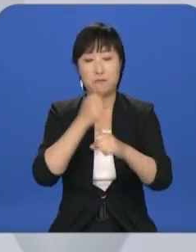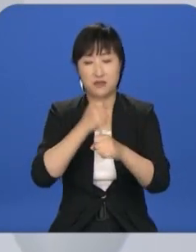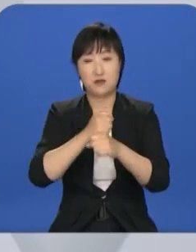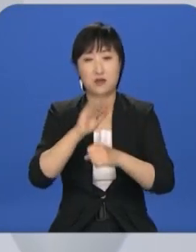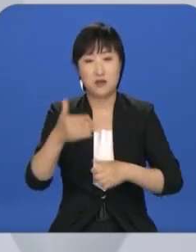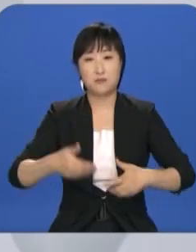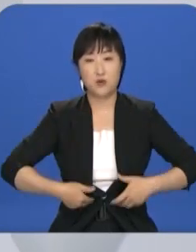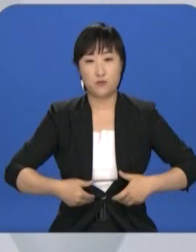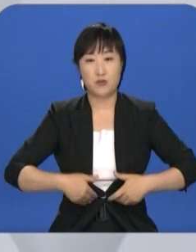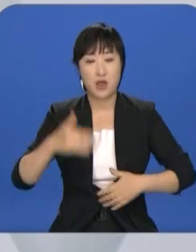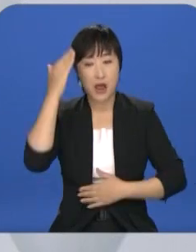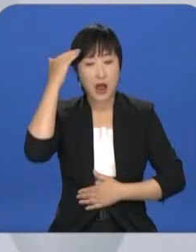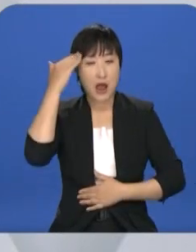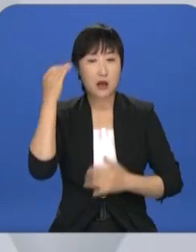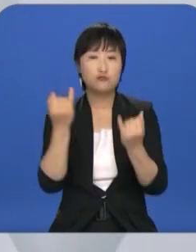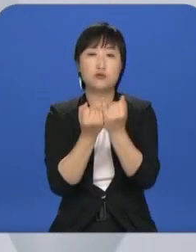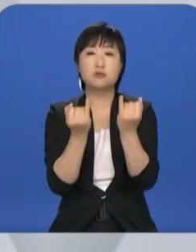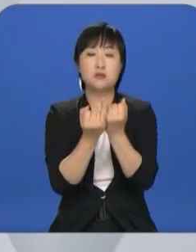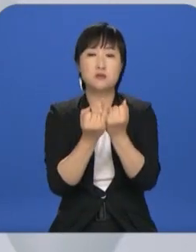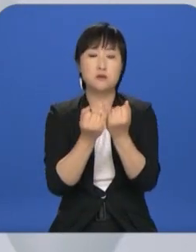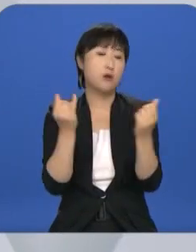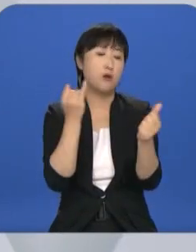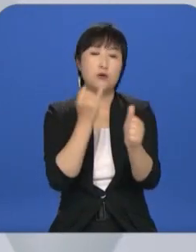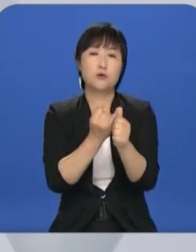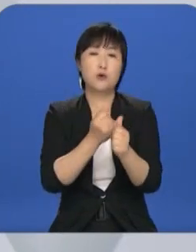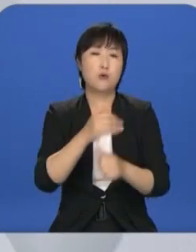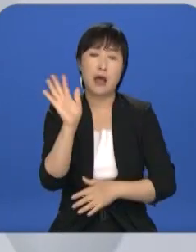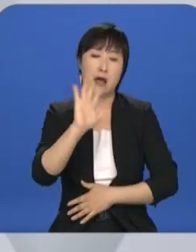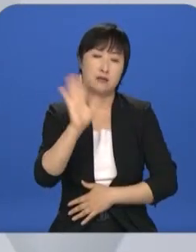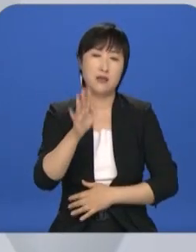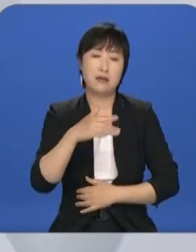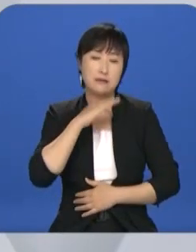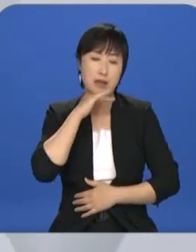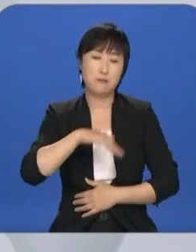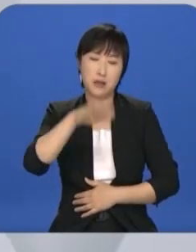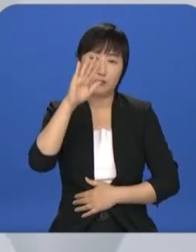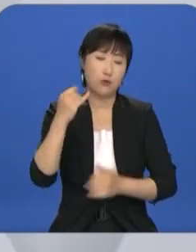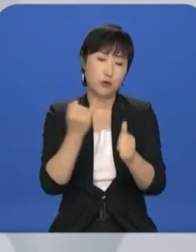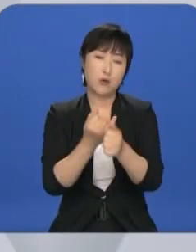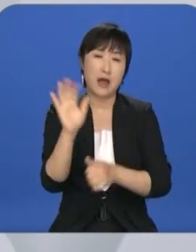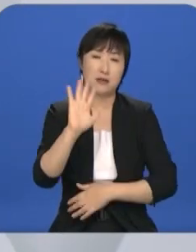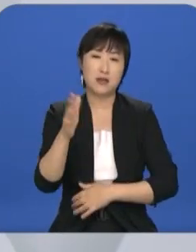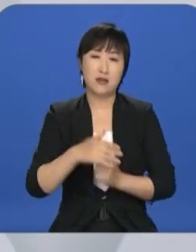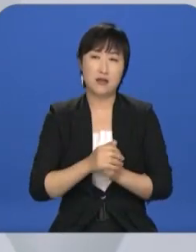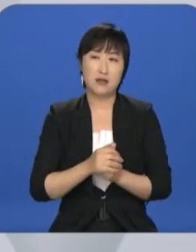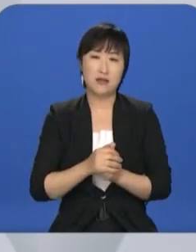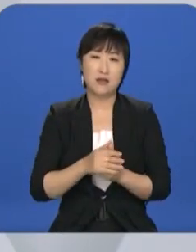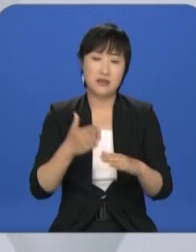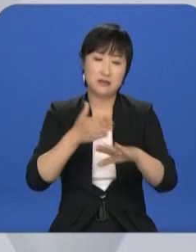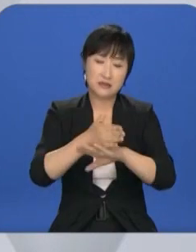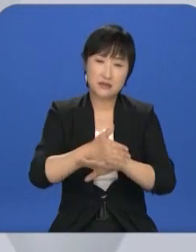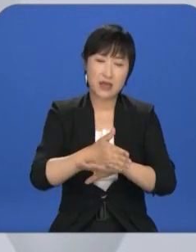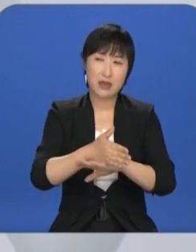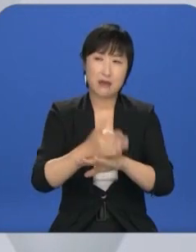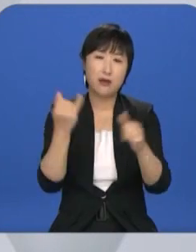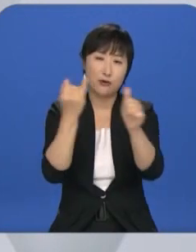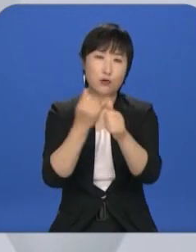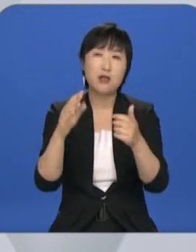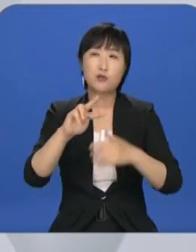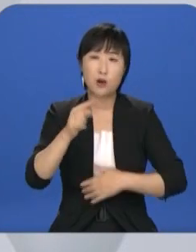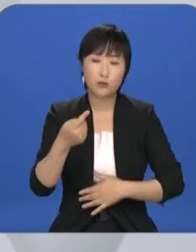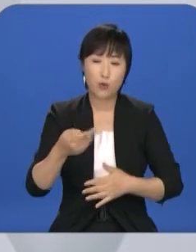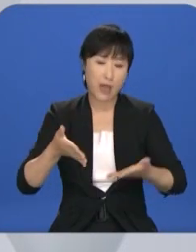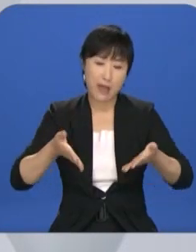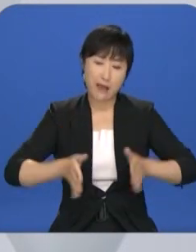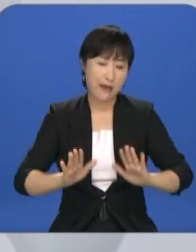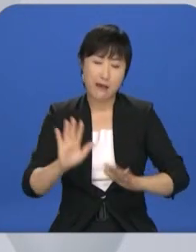같아요. 요새 우리 한국 처녀들 시집 안 갑니다. 골든미스들 시집 안 가불고 또 늦게 시집 가면 아기 낳으려고도 생각을 안